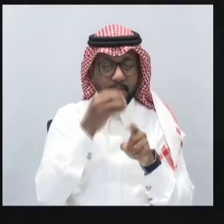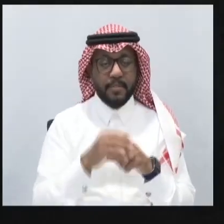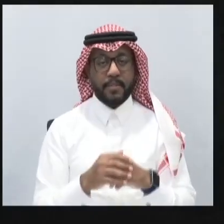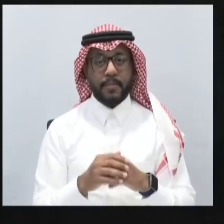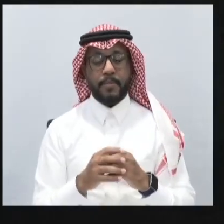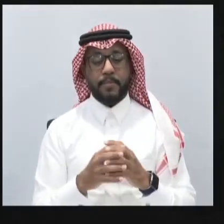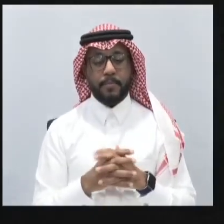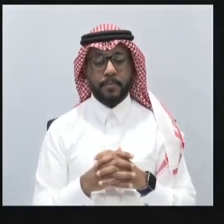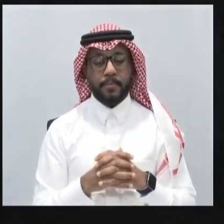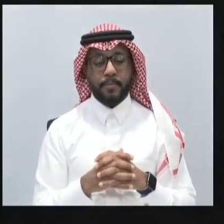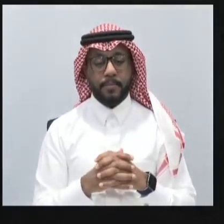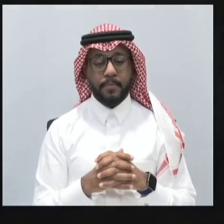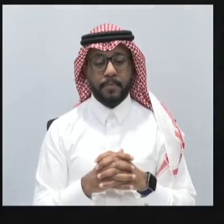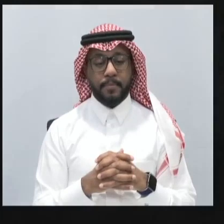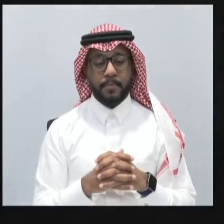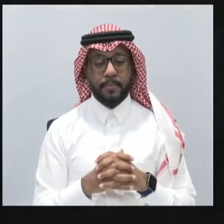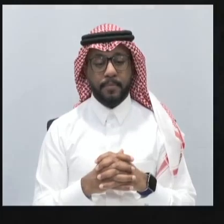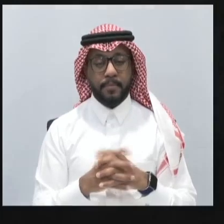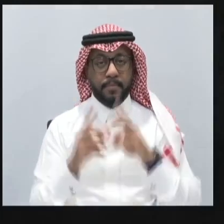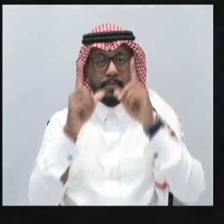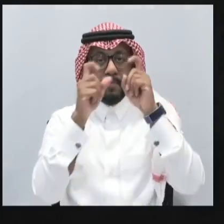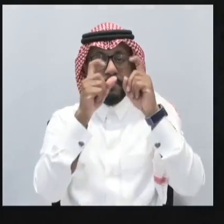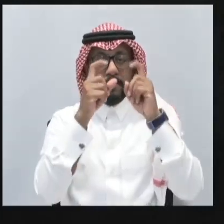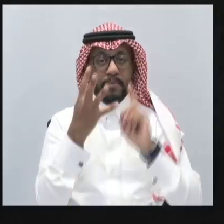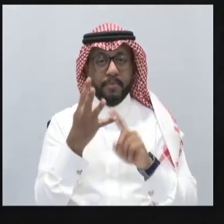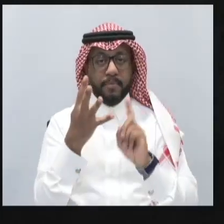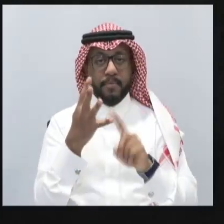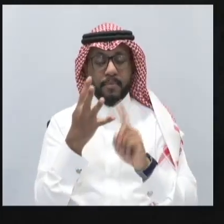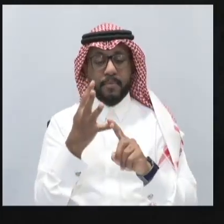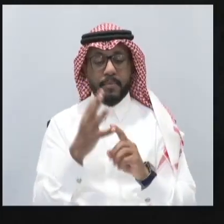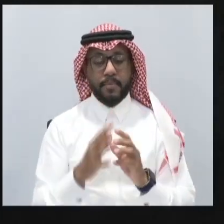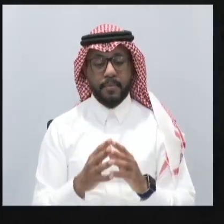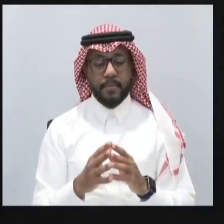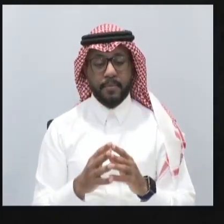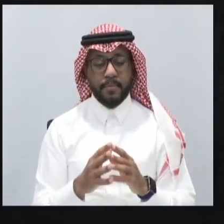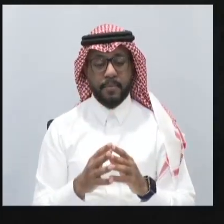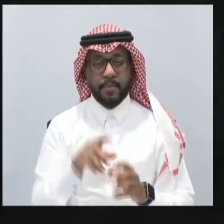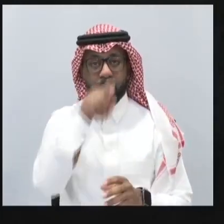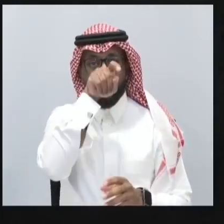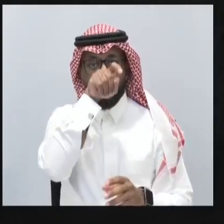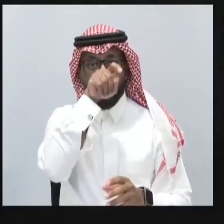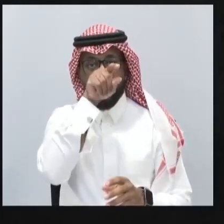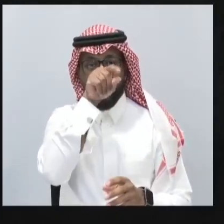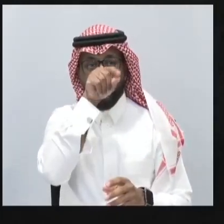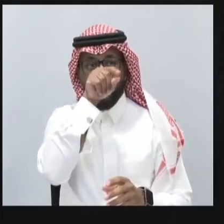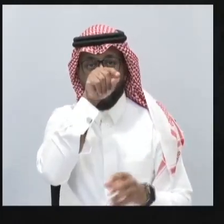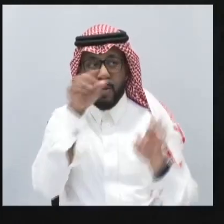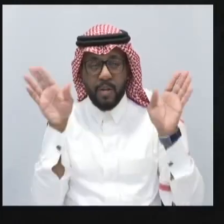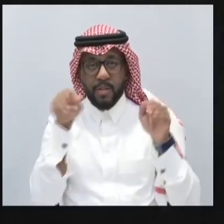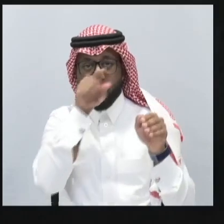النباتات طيب والصوره الرابعه في ترتيب الصور عندنا ايش العصفور